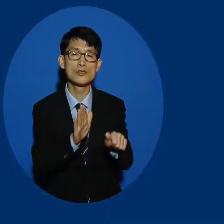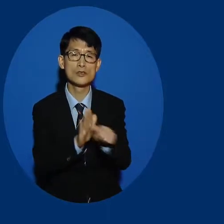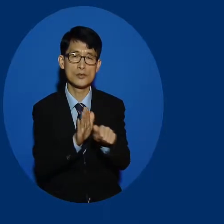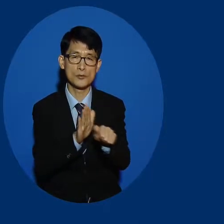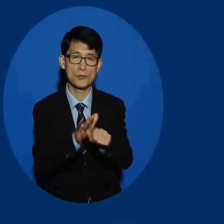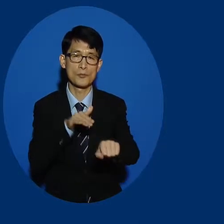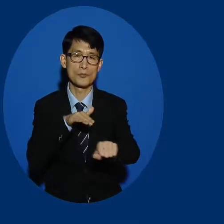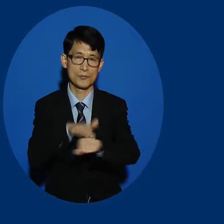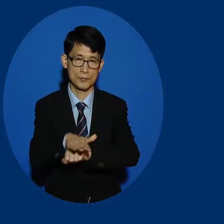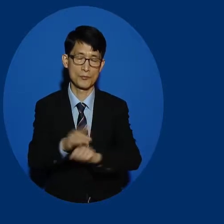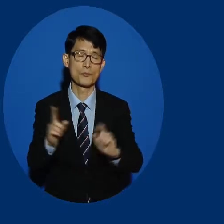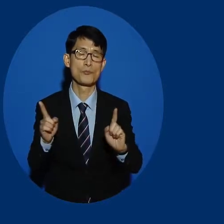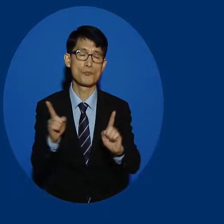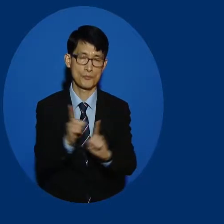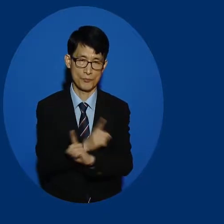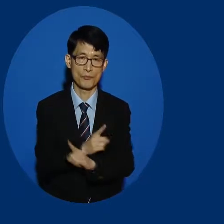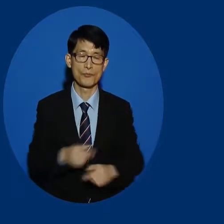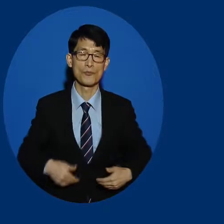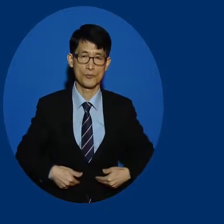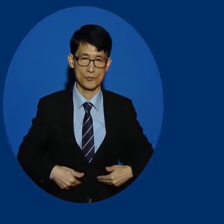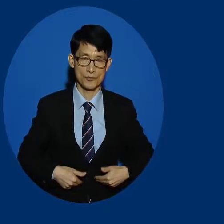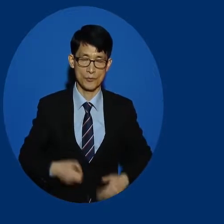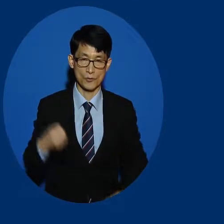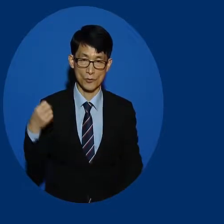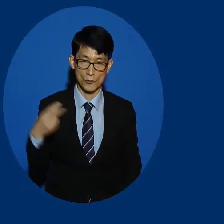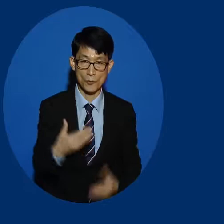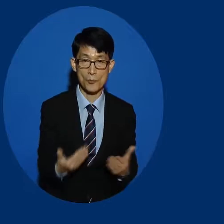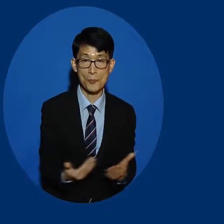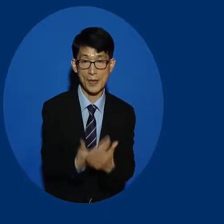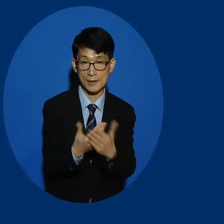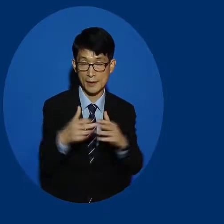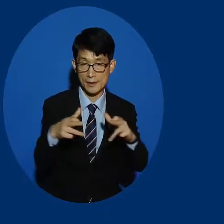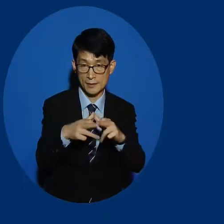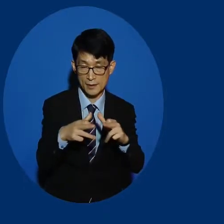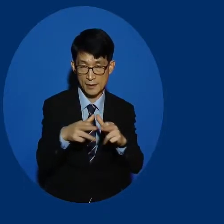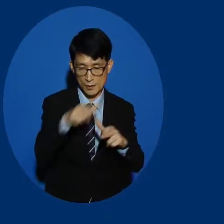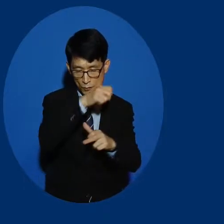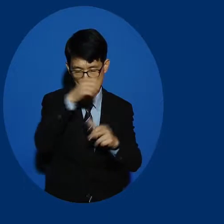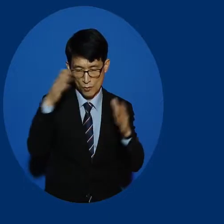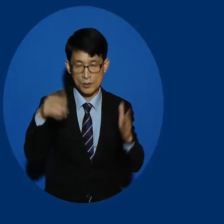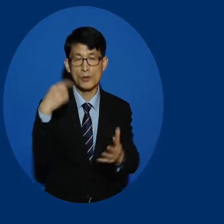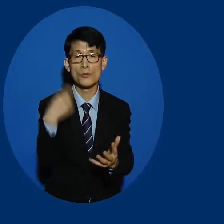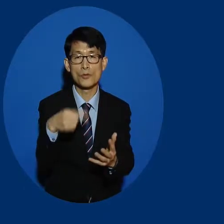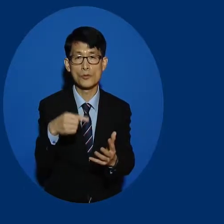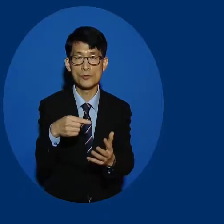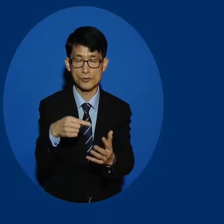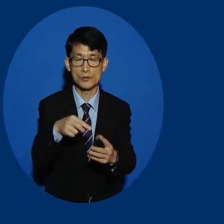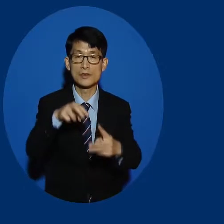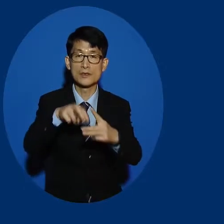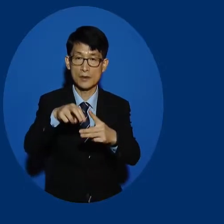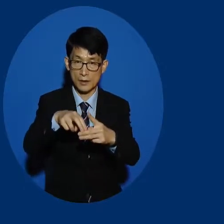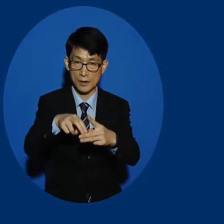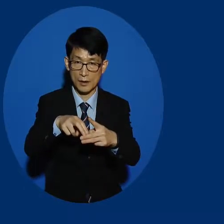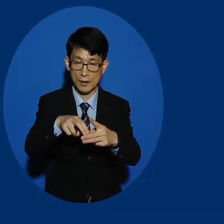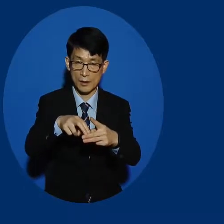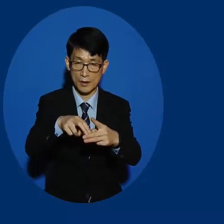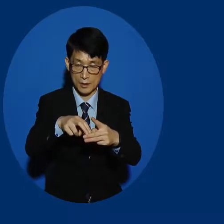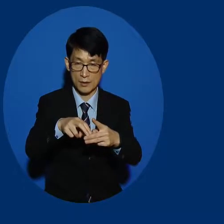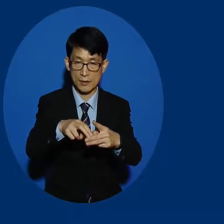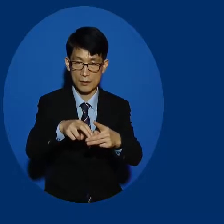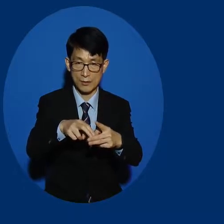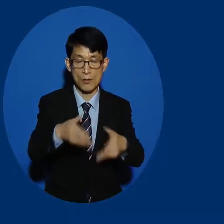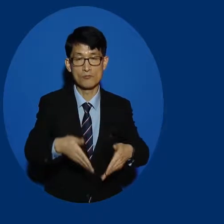겁니다. 또한 발달장애인 평생교육 지원센터를 건립하고 또 확대해 나가야 할 겁니다.